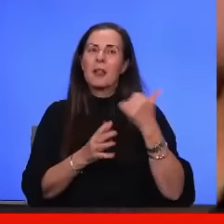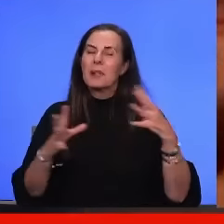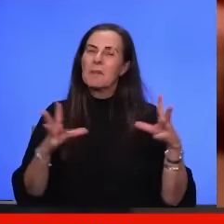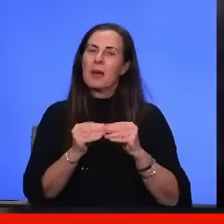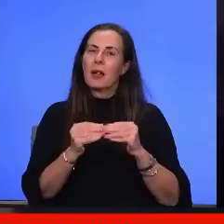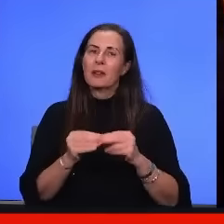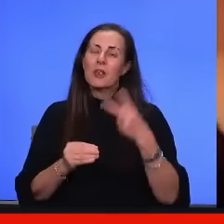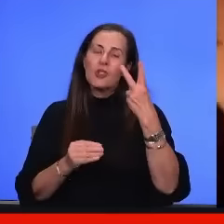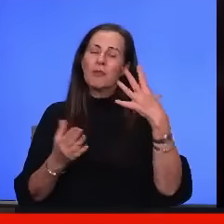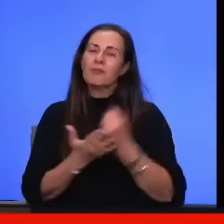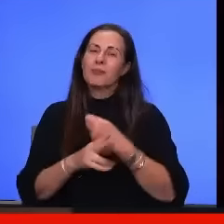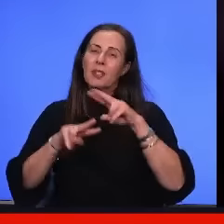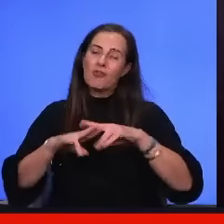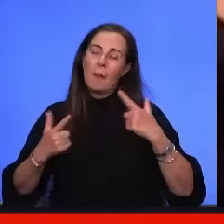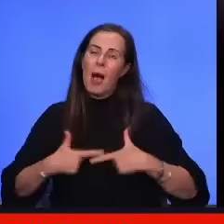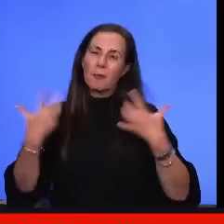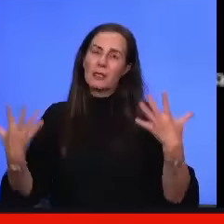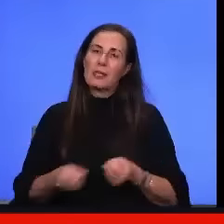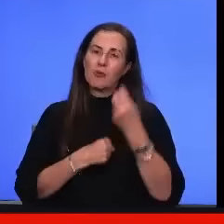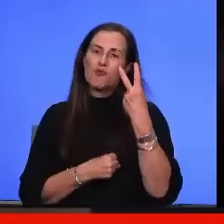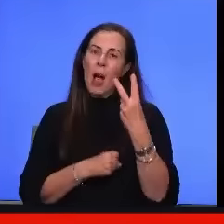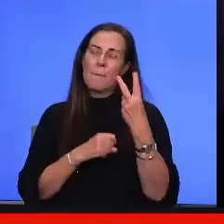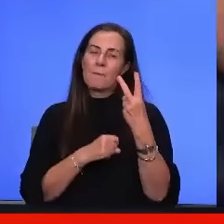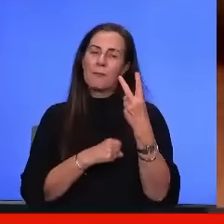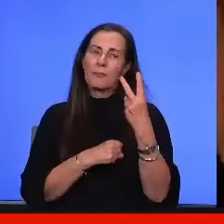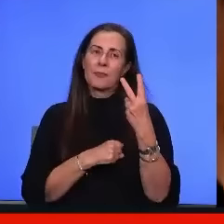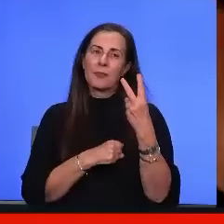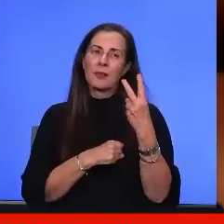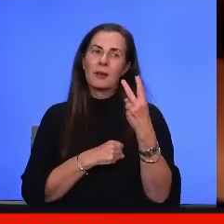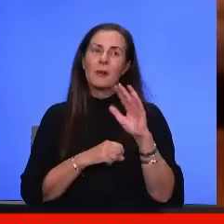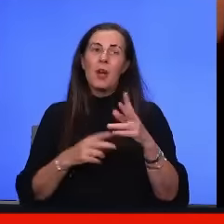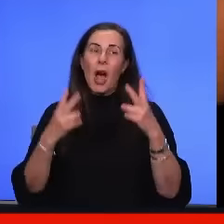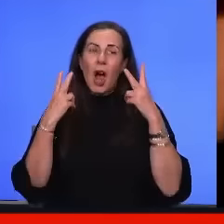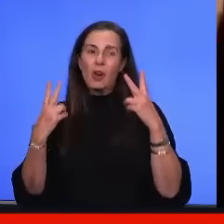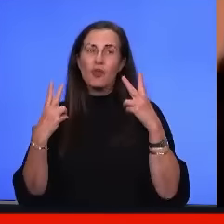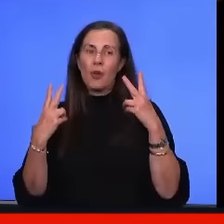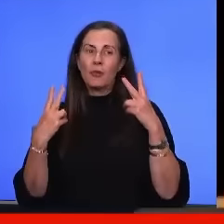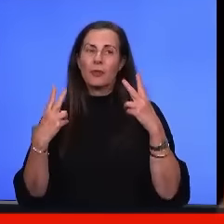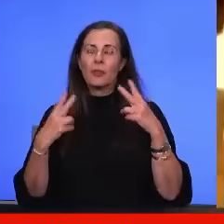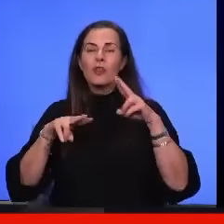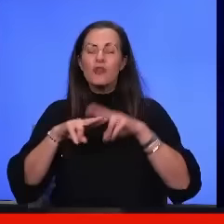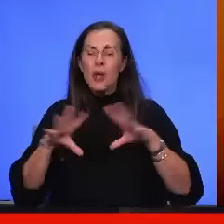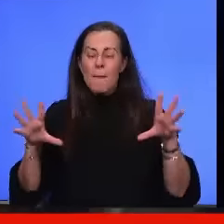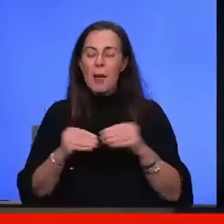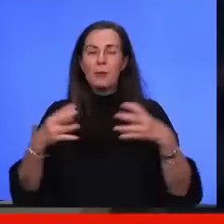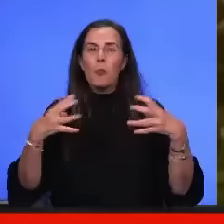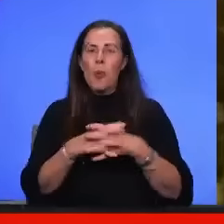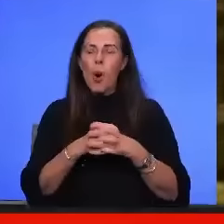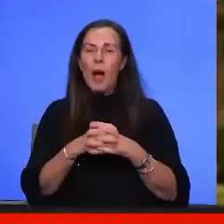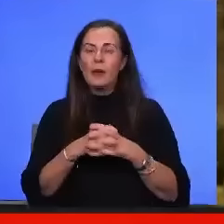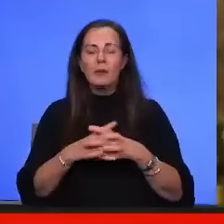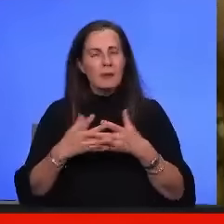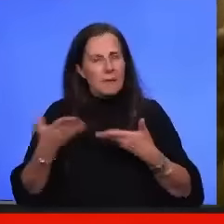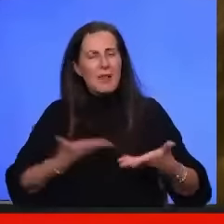ביחד, וניצלנו 2. ומה שהיה מאוד מאוד חשוב להם זה שנהיה מאוחדים ונהיה ביחד